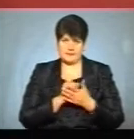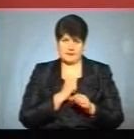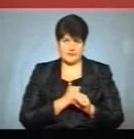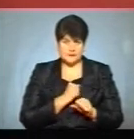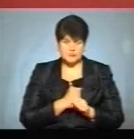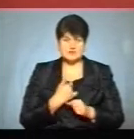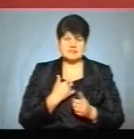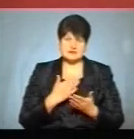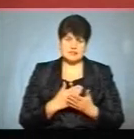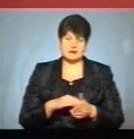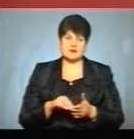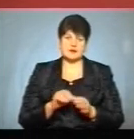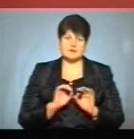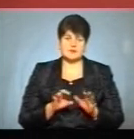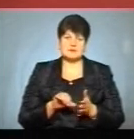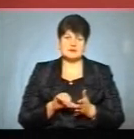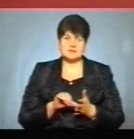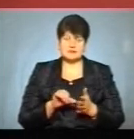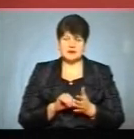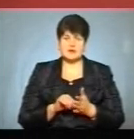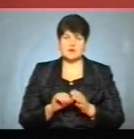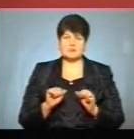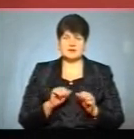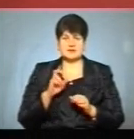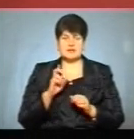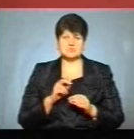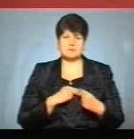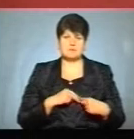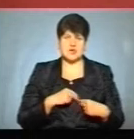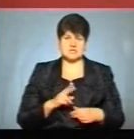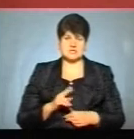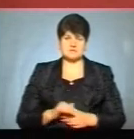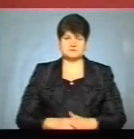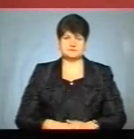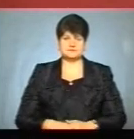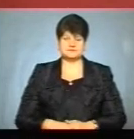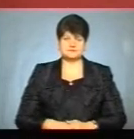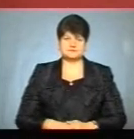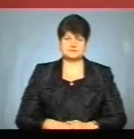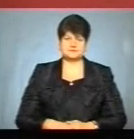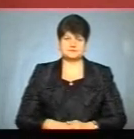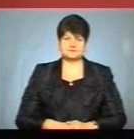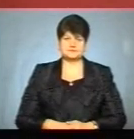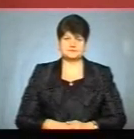коментар представника управління Держпраці Ігоря Хаврівського. Я попрошу режисерів зараз нам його.